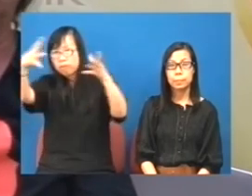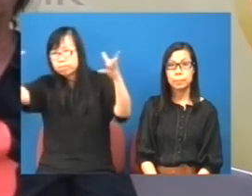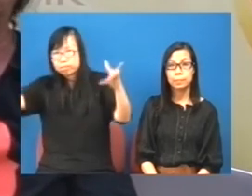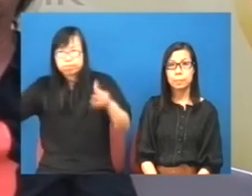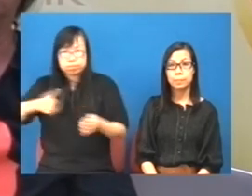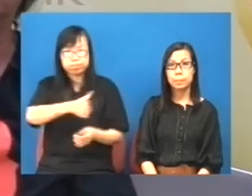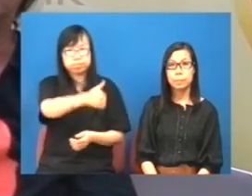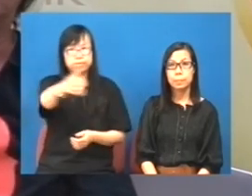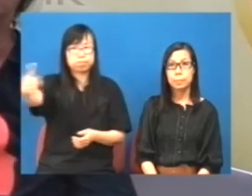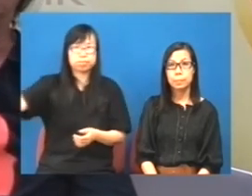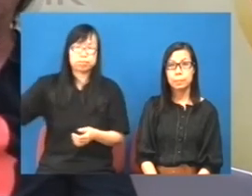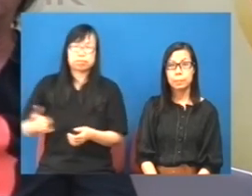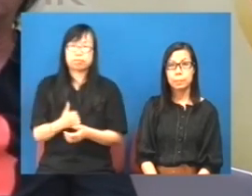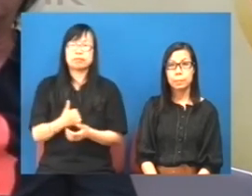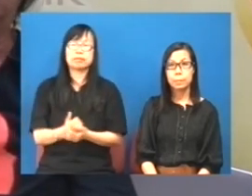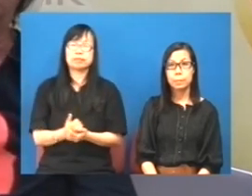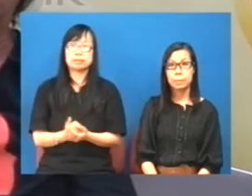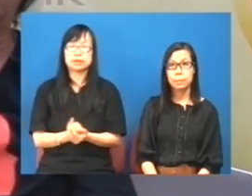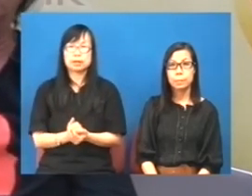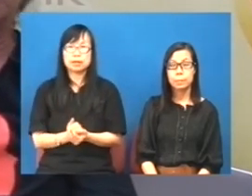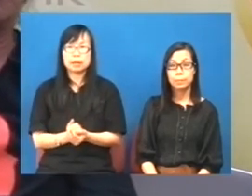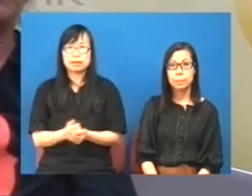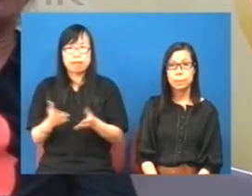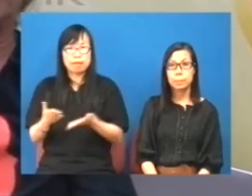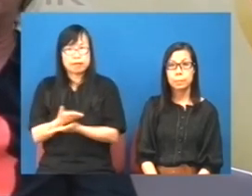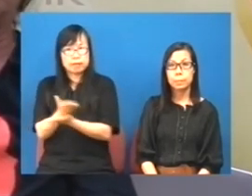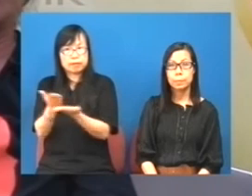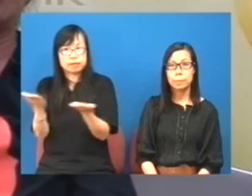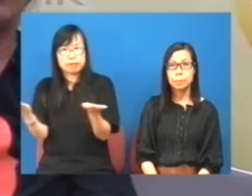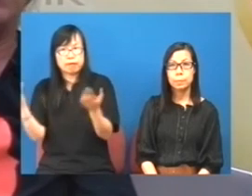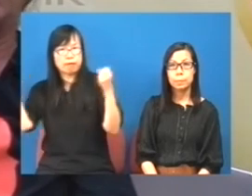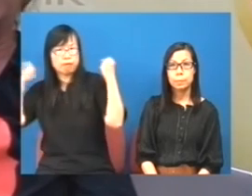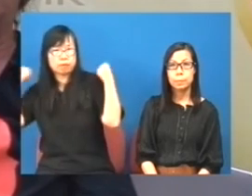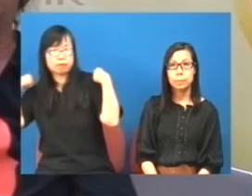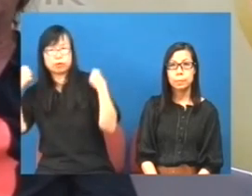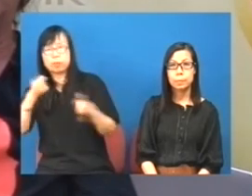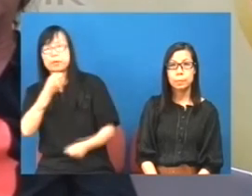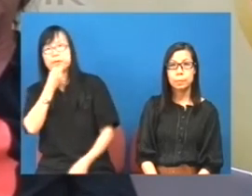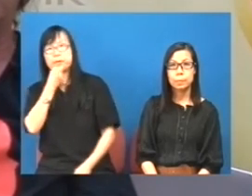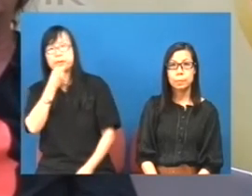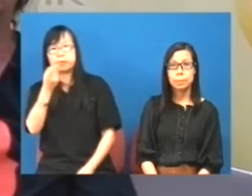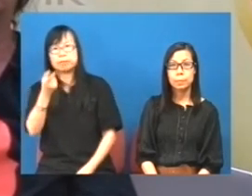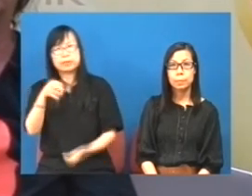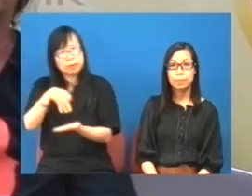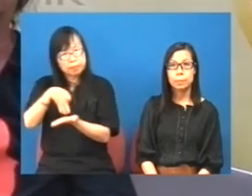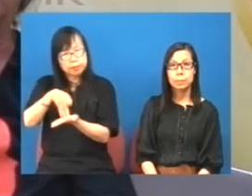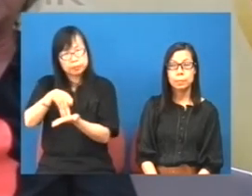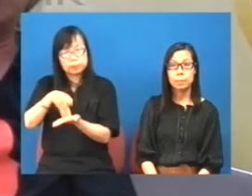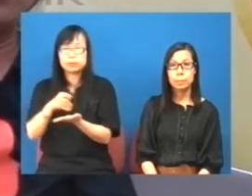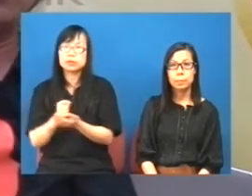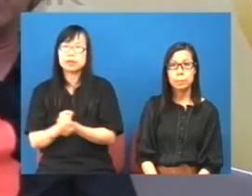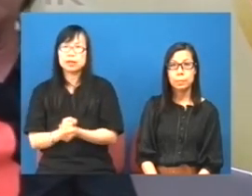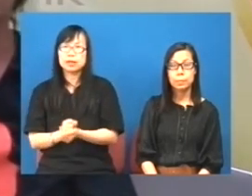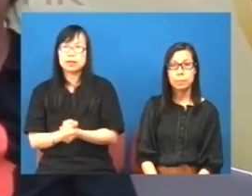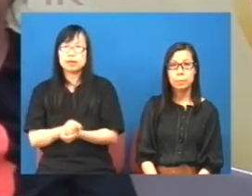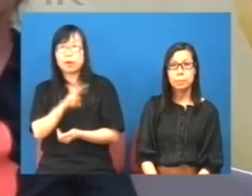東北天堂但是對於大眾的運動即是很多人喜歡起外有參與以及以